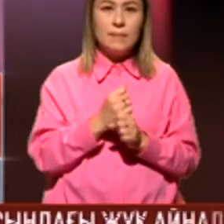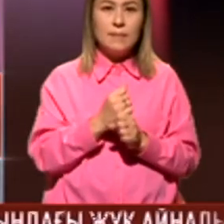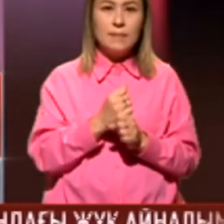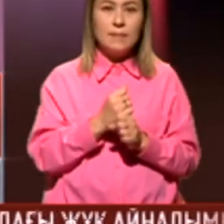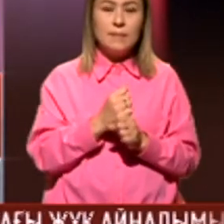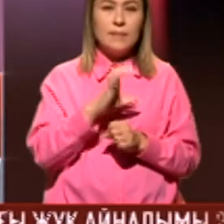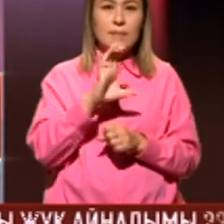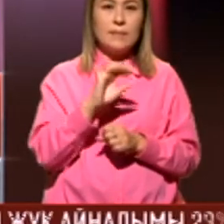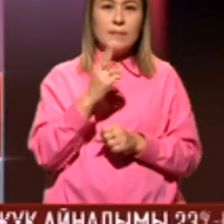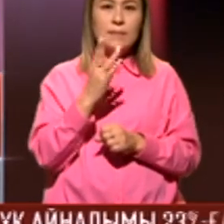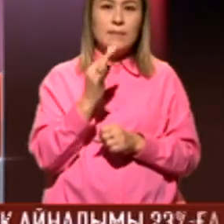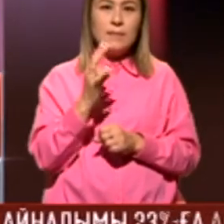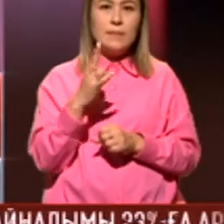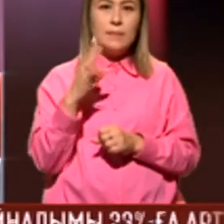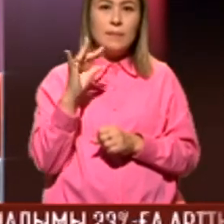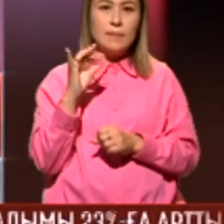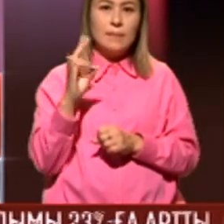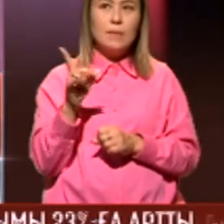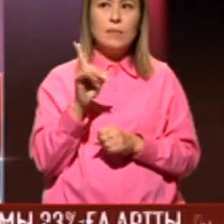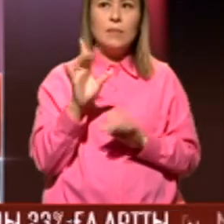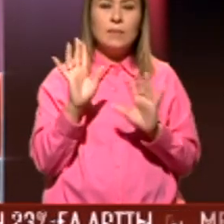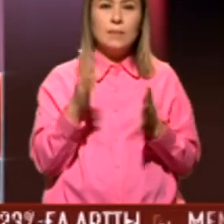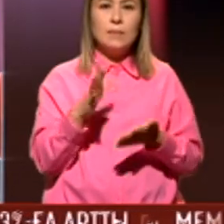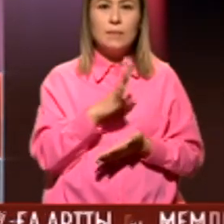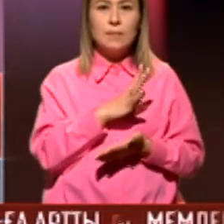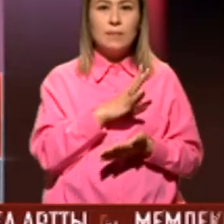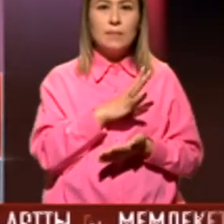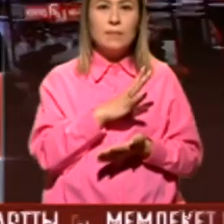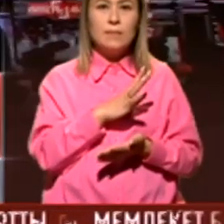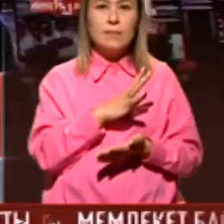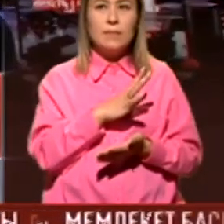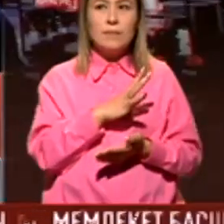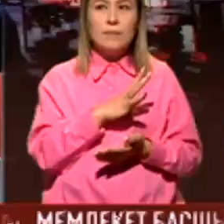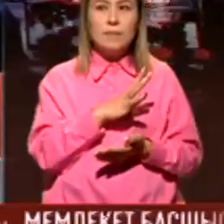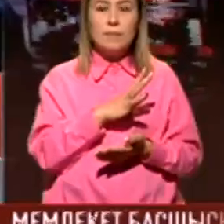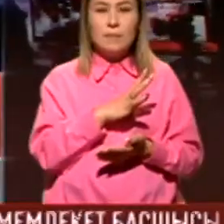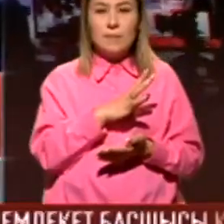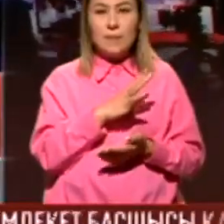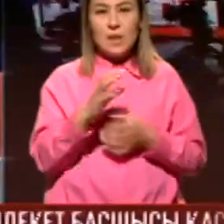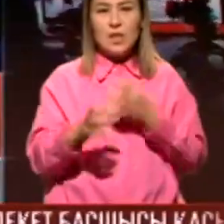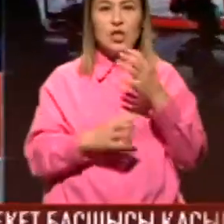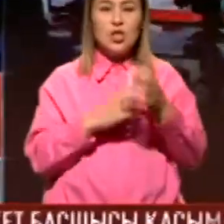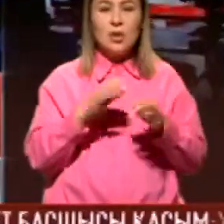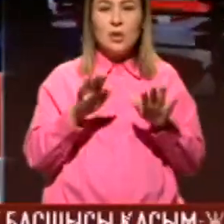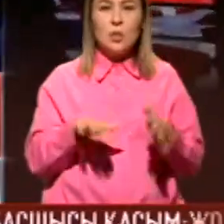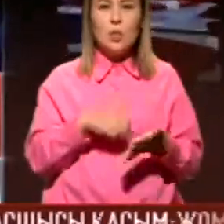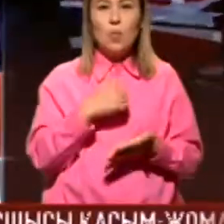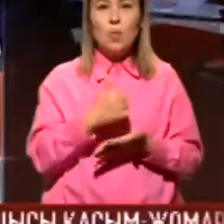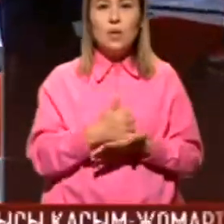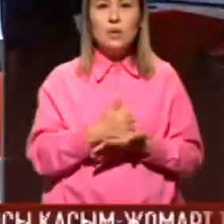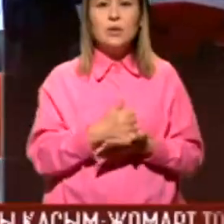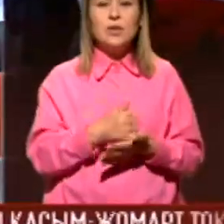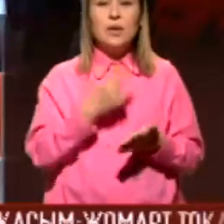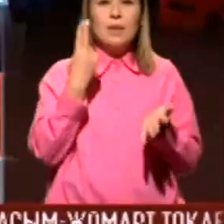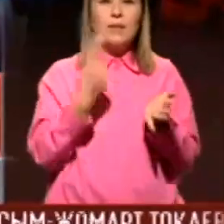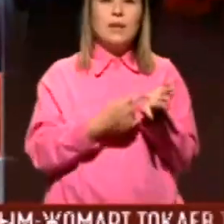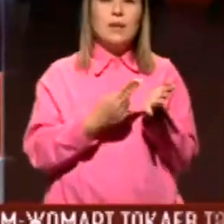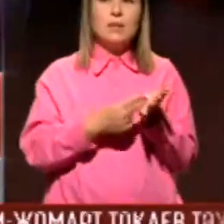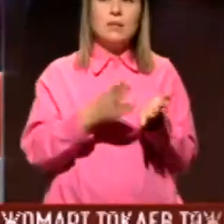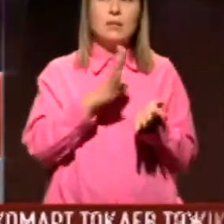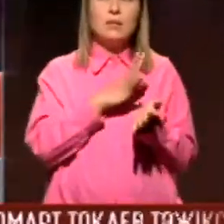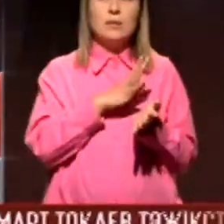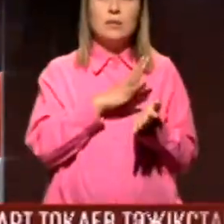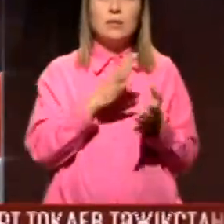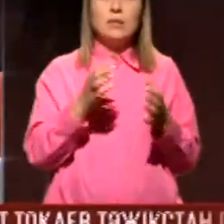Си Цзиньпинге не керек болды? Путинге не керек болды? Си Цзиньпинге керегі ол жаһандық көшбасшы ретінде өзін қайта бір дәлелдегісі келді.